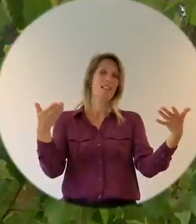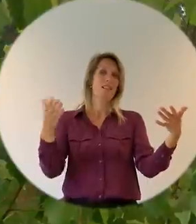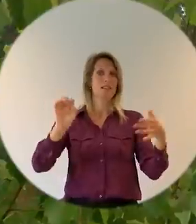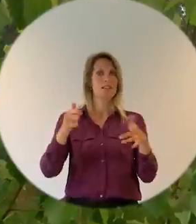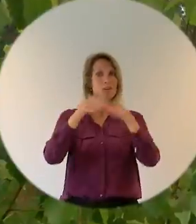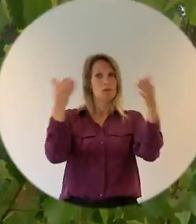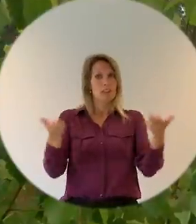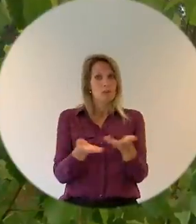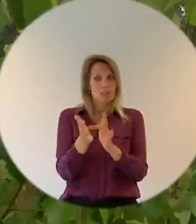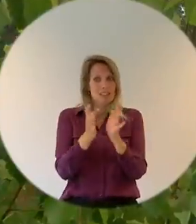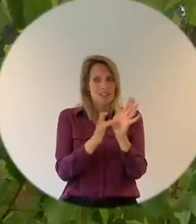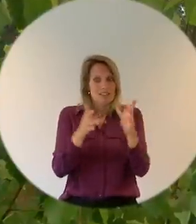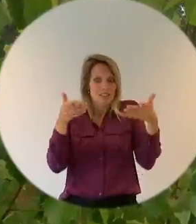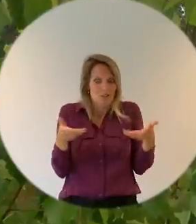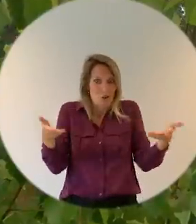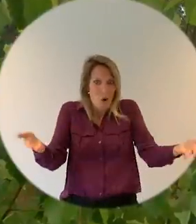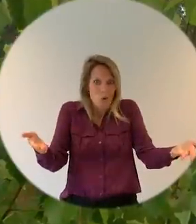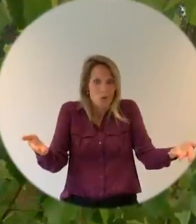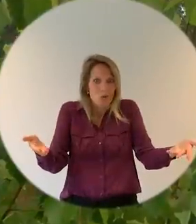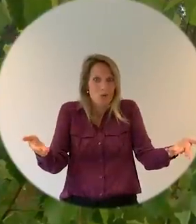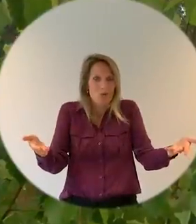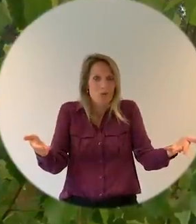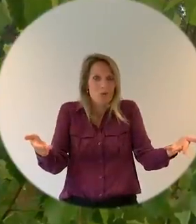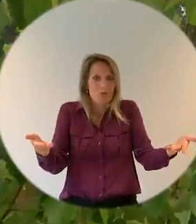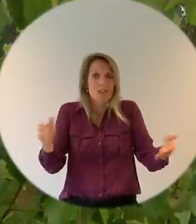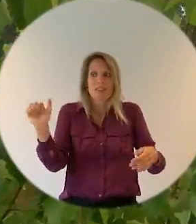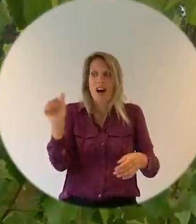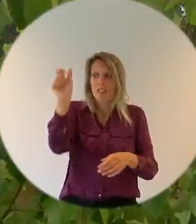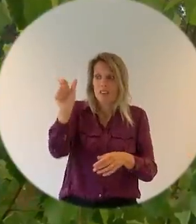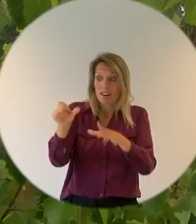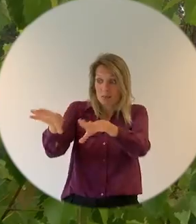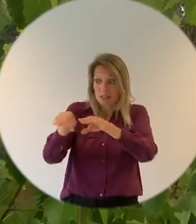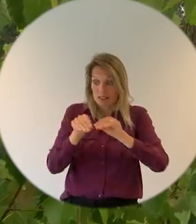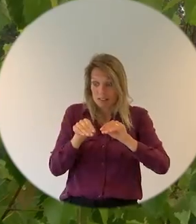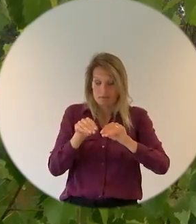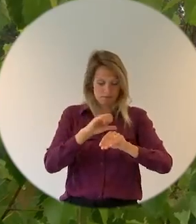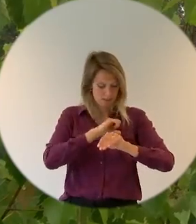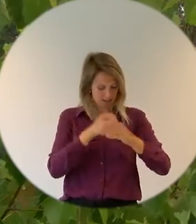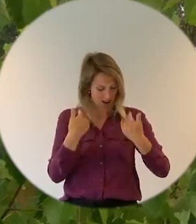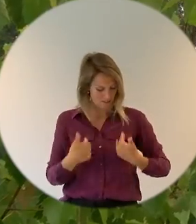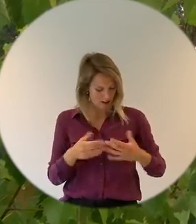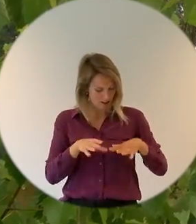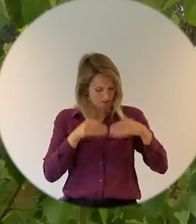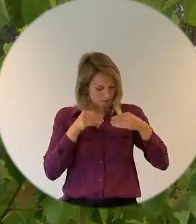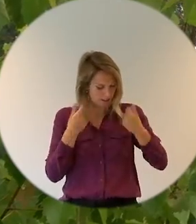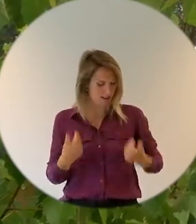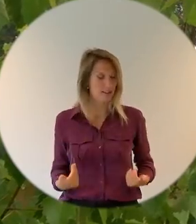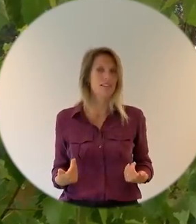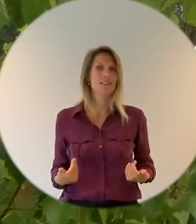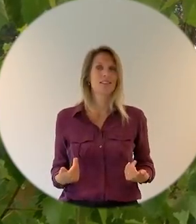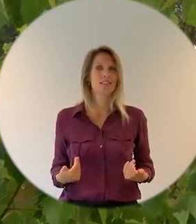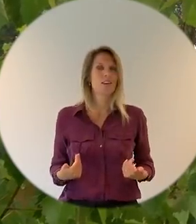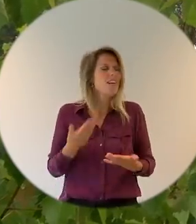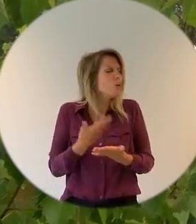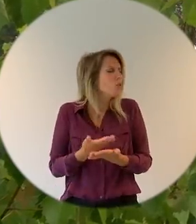wij in leven. De ander accepteren, jezelf accepteren. Concreet, zonder